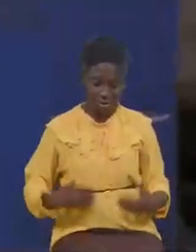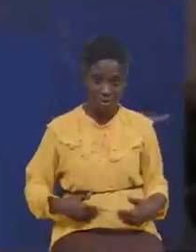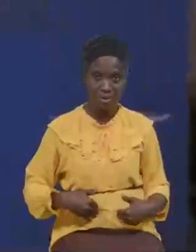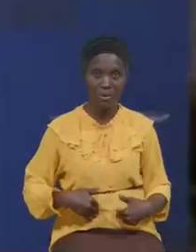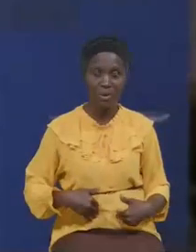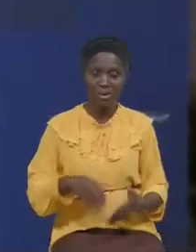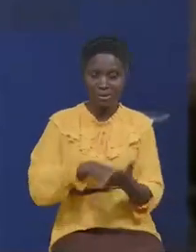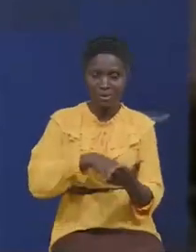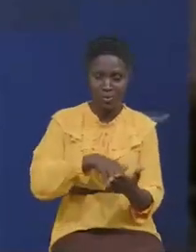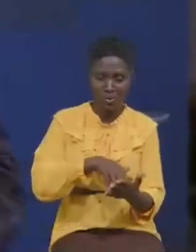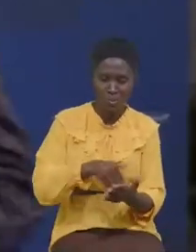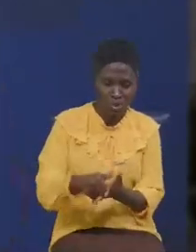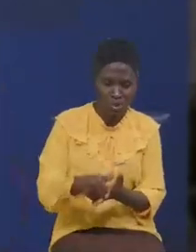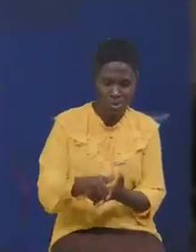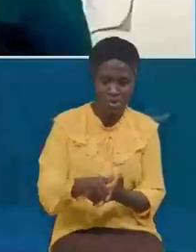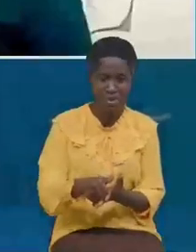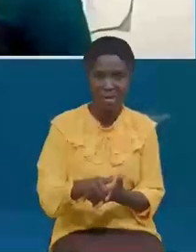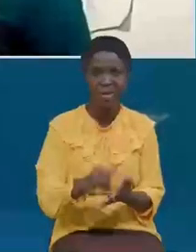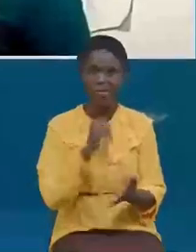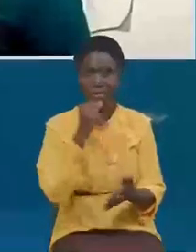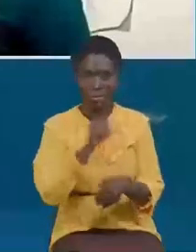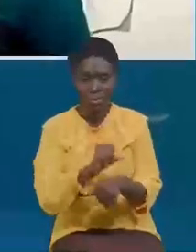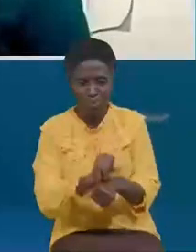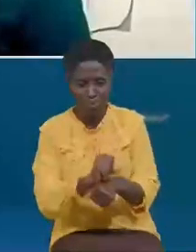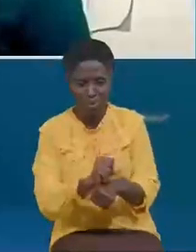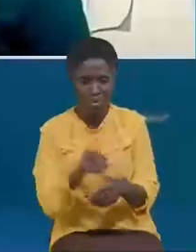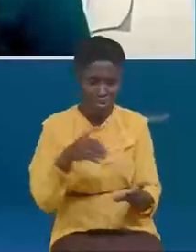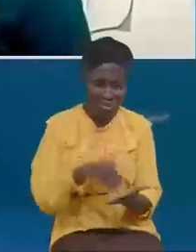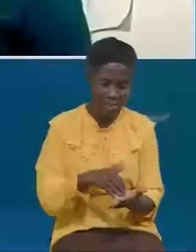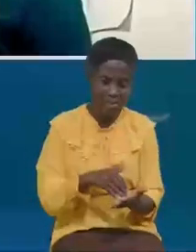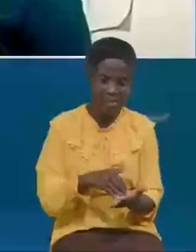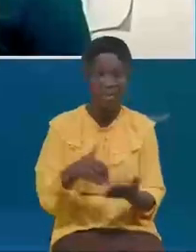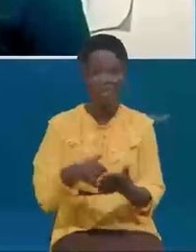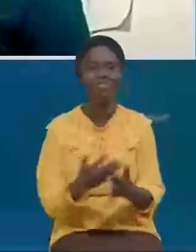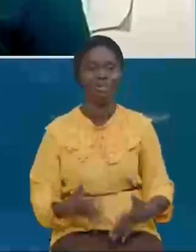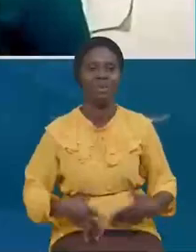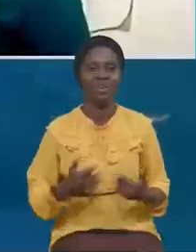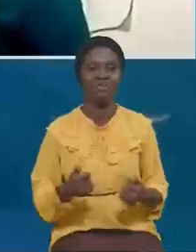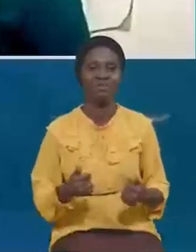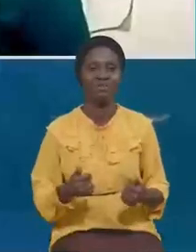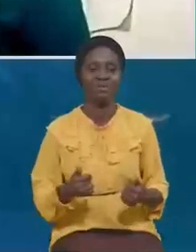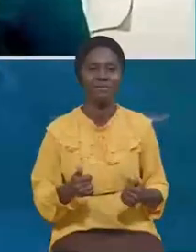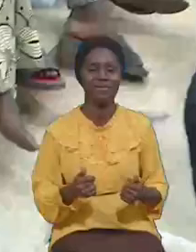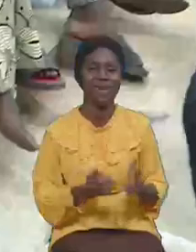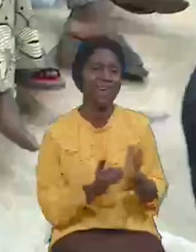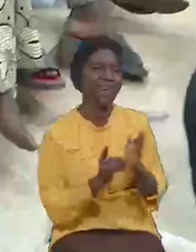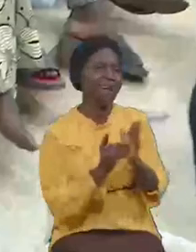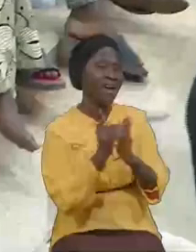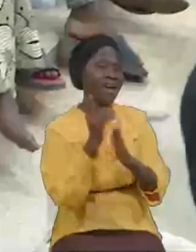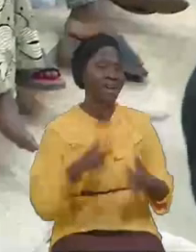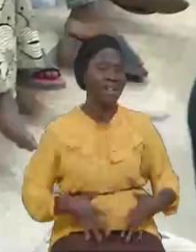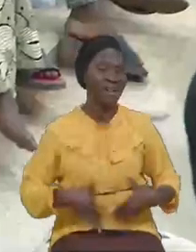certaines parties du corps sont totalement mortes, ne peuvent plus fonctionner, mais une nouvelle vie, une